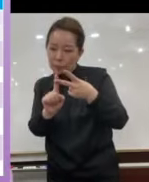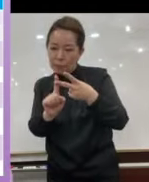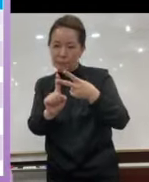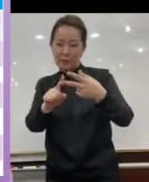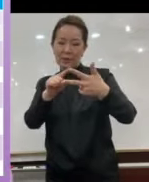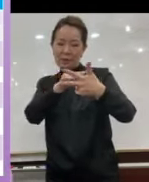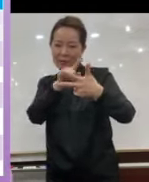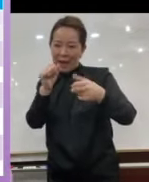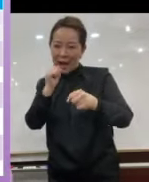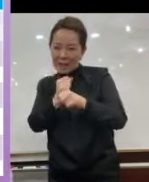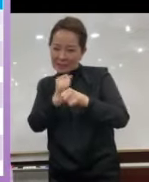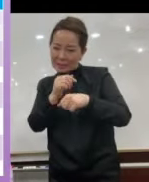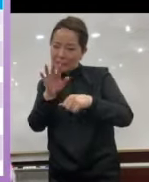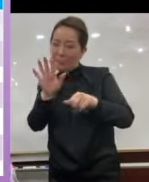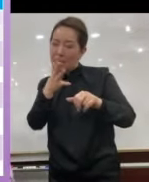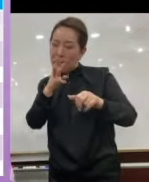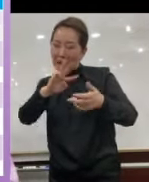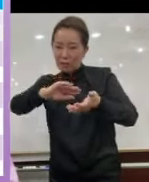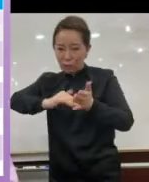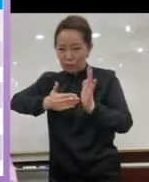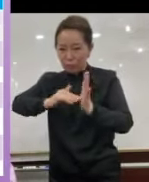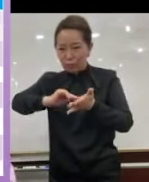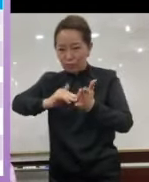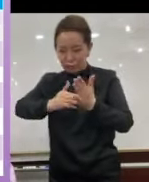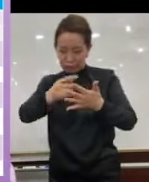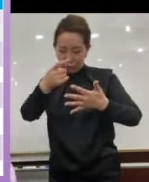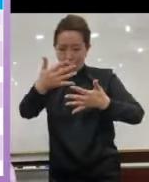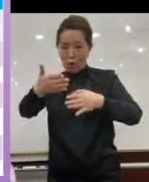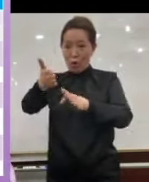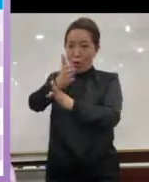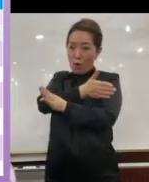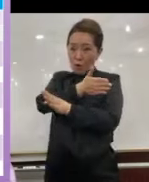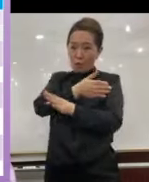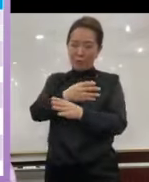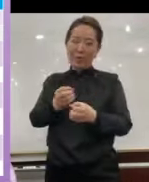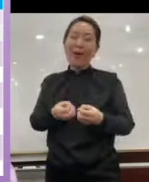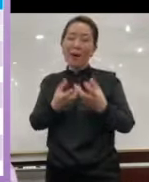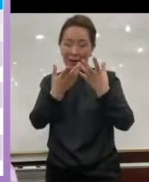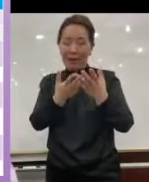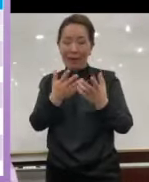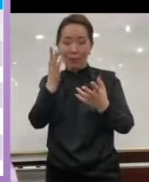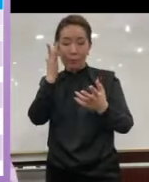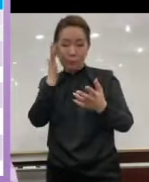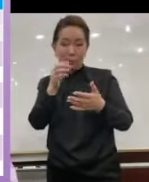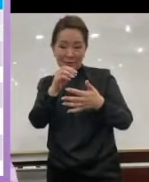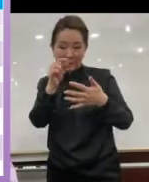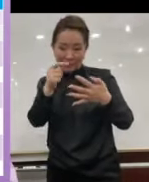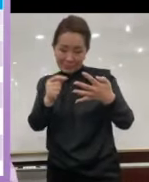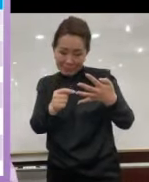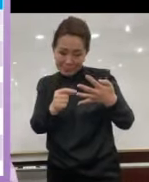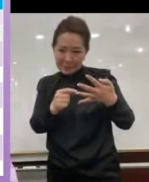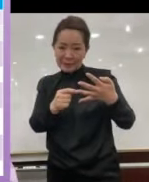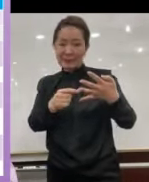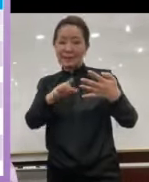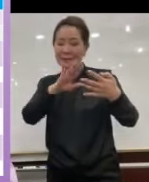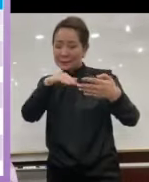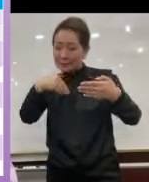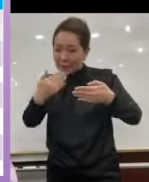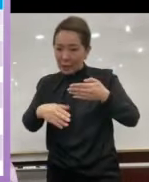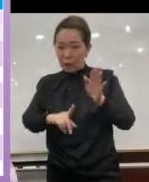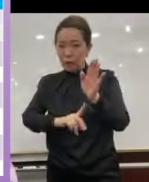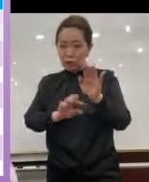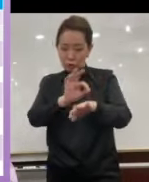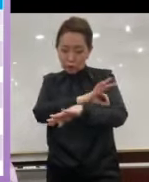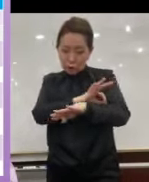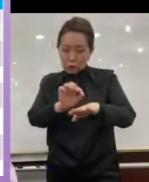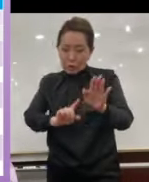одоо ерөнхий төлөвлөгөө байдлаар боловсруулан гаргадаг байгаа. Харин яг төсөл хэрэгжээд